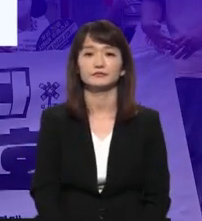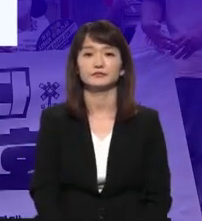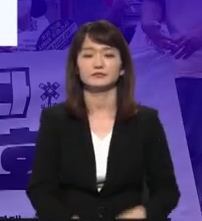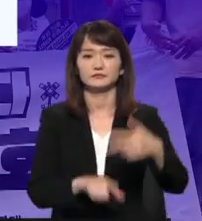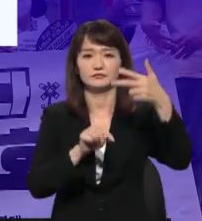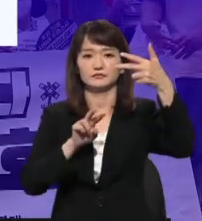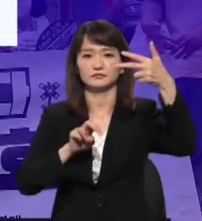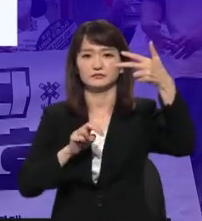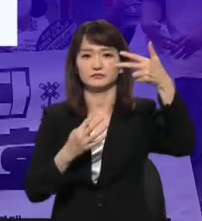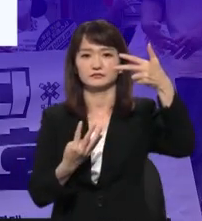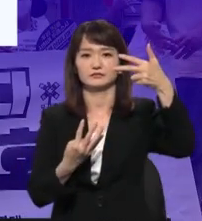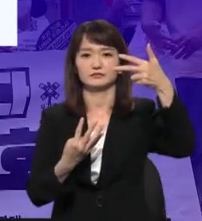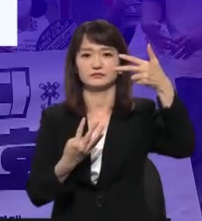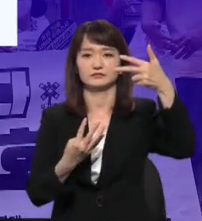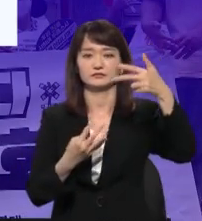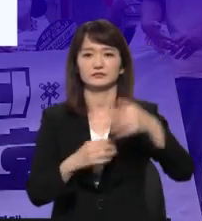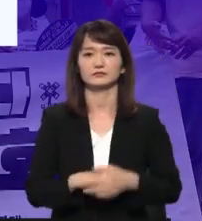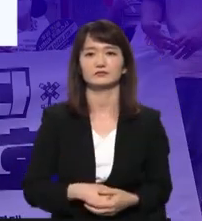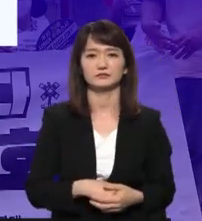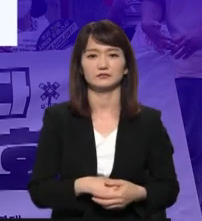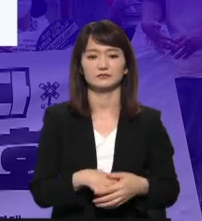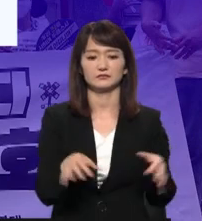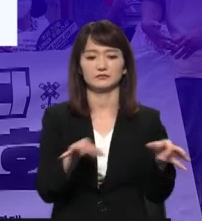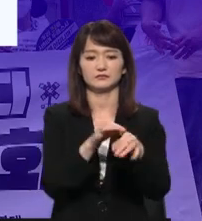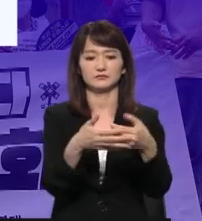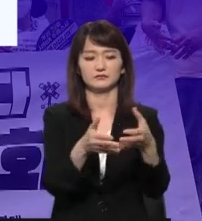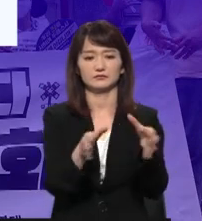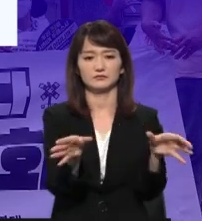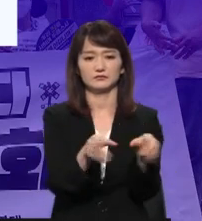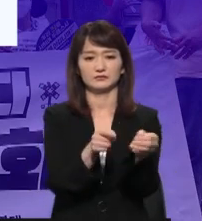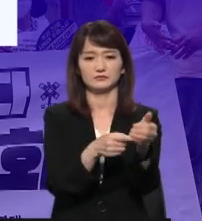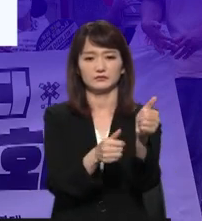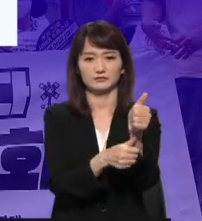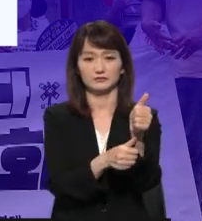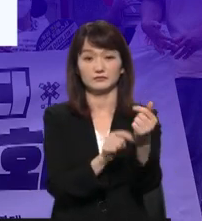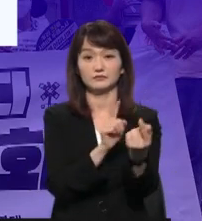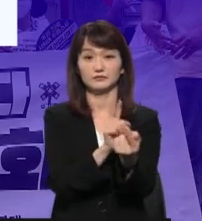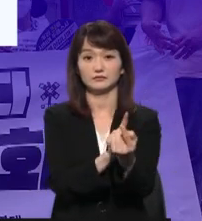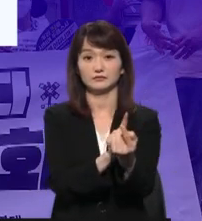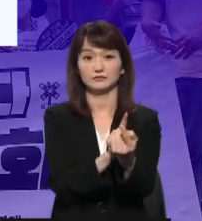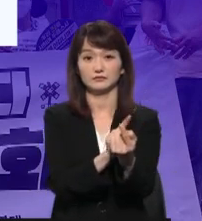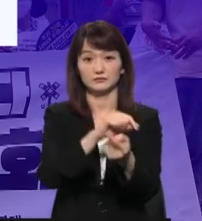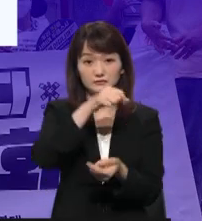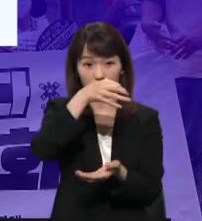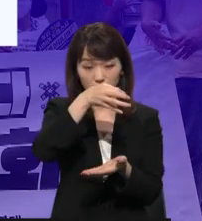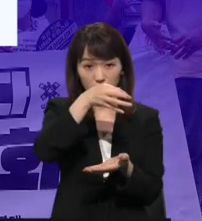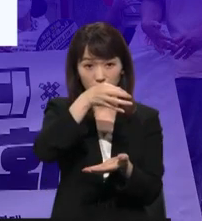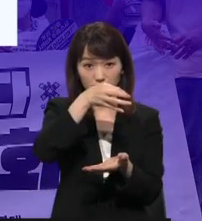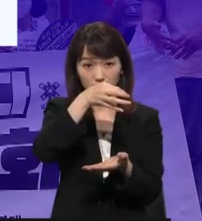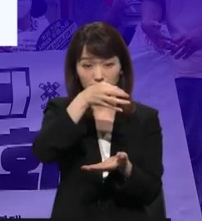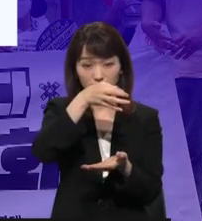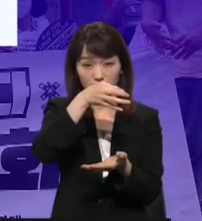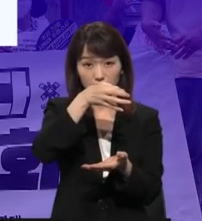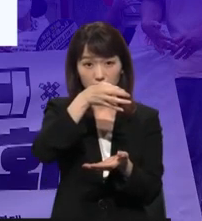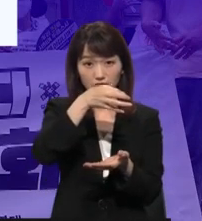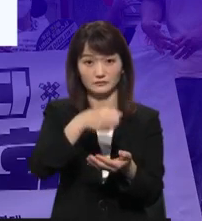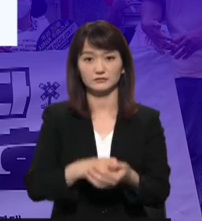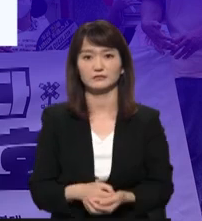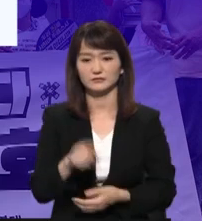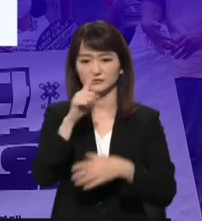24일이죠 추경우 경제부총리를 만나는 것으로 알고 있습니다 예산은 경제부총리가 일단은